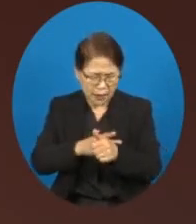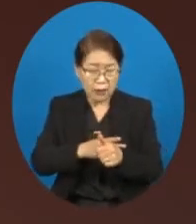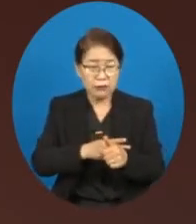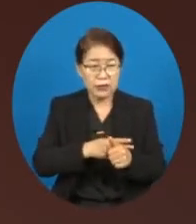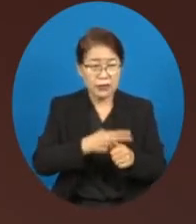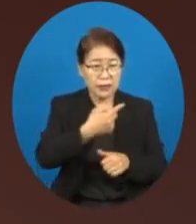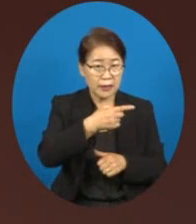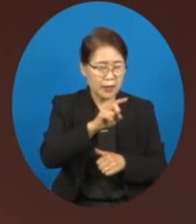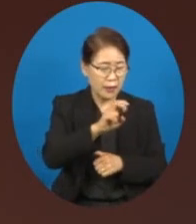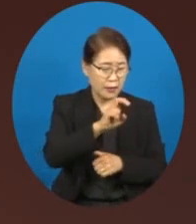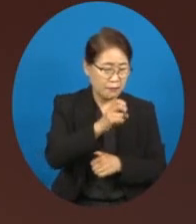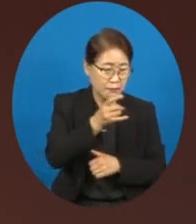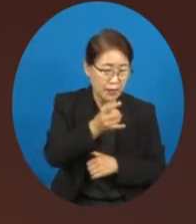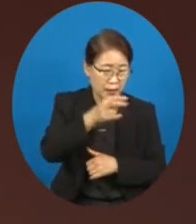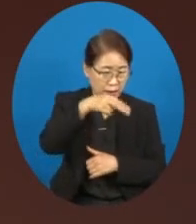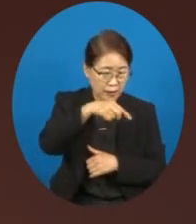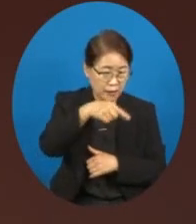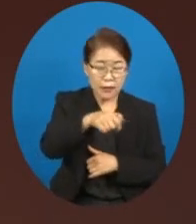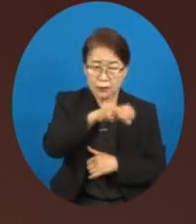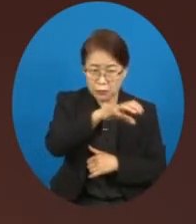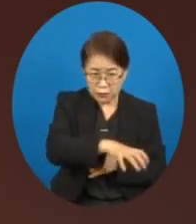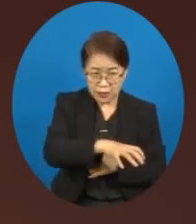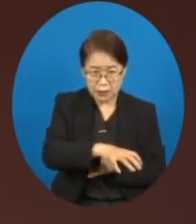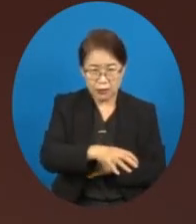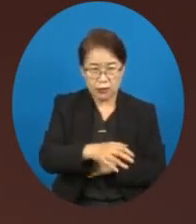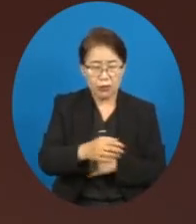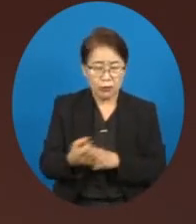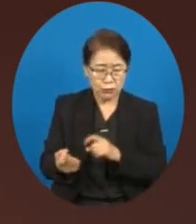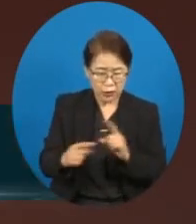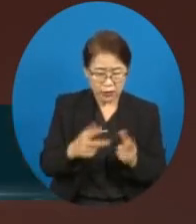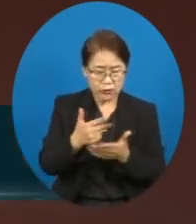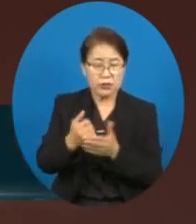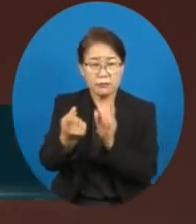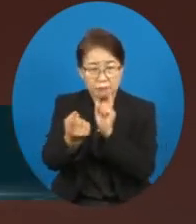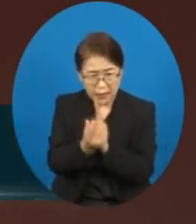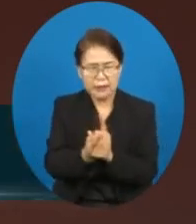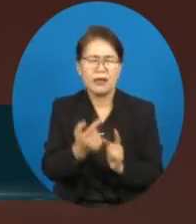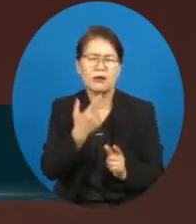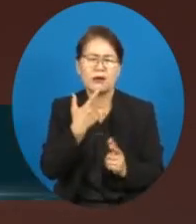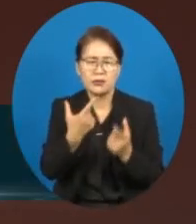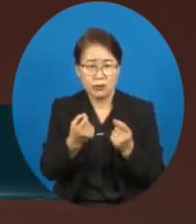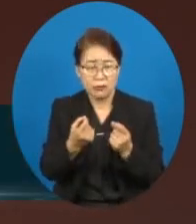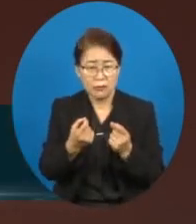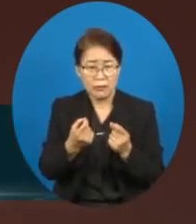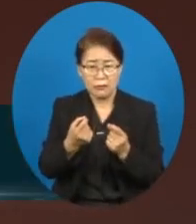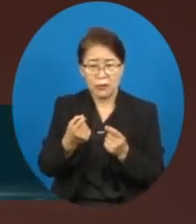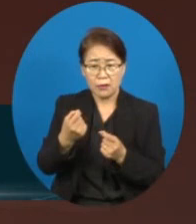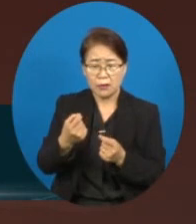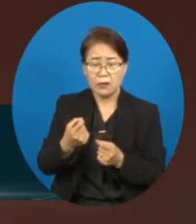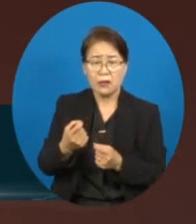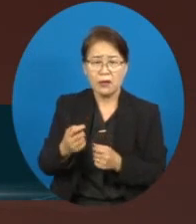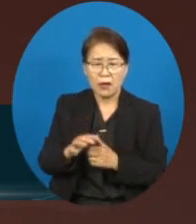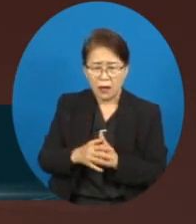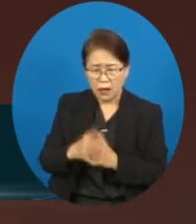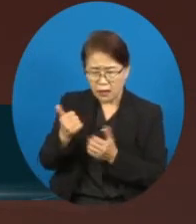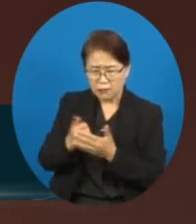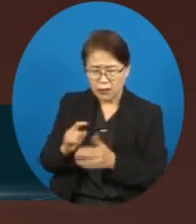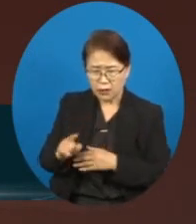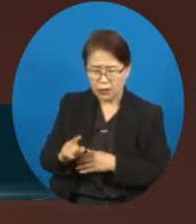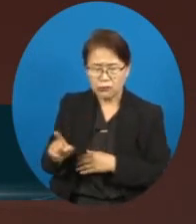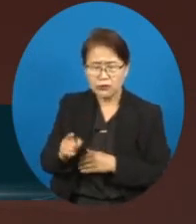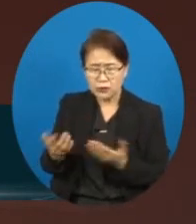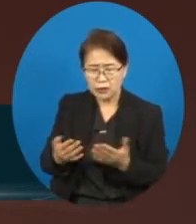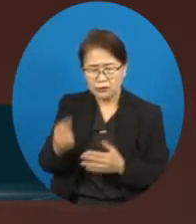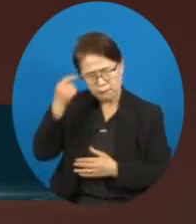도상에서 부활하신 주님을 만나고 난 이후에 내가 주님 무엇을 하리까라고 물었던 것처럼